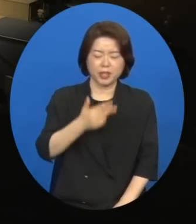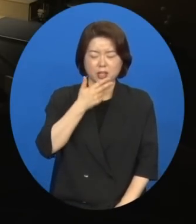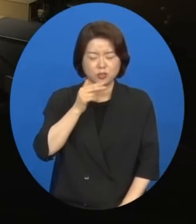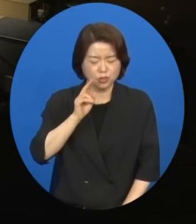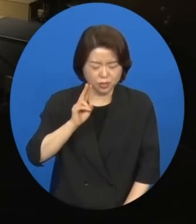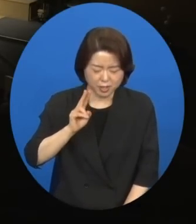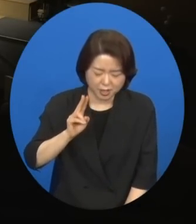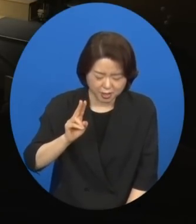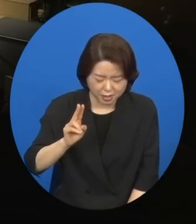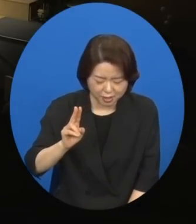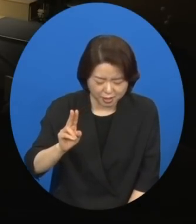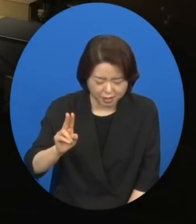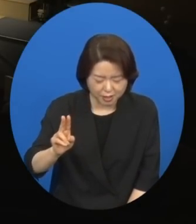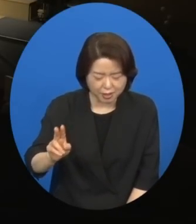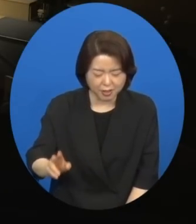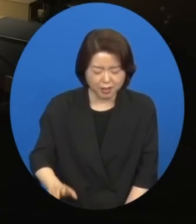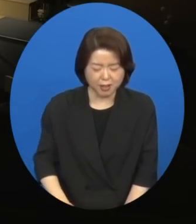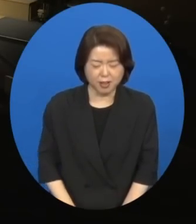믿네. 주여,